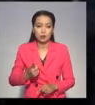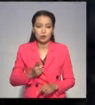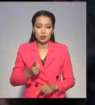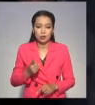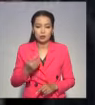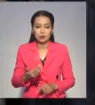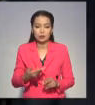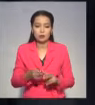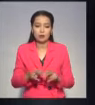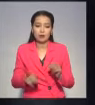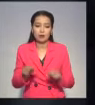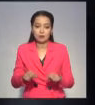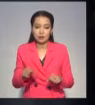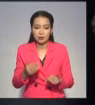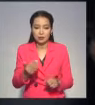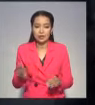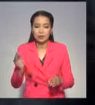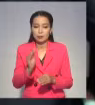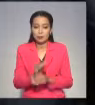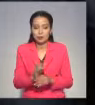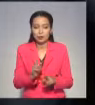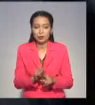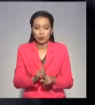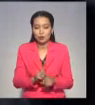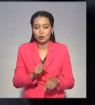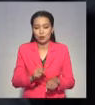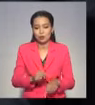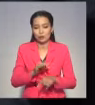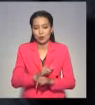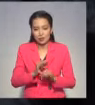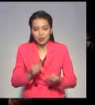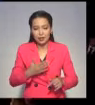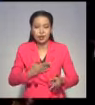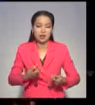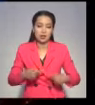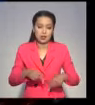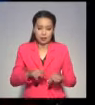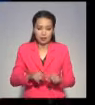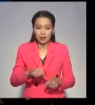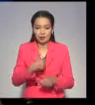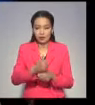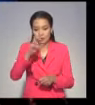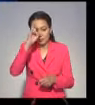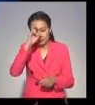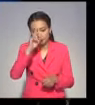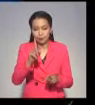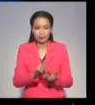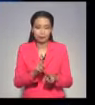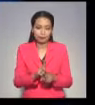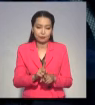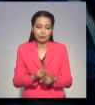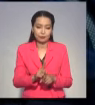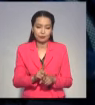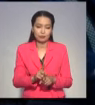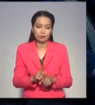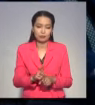каких-то, возможно, дополнительных импульсов для развития наших организаций. Глава государства не заставил делегатов себя